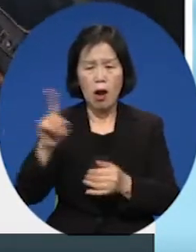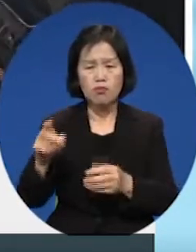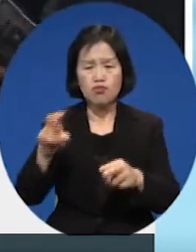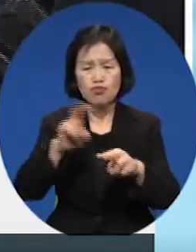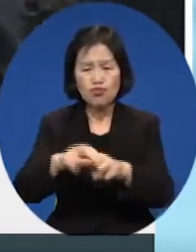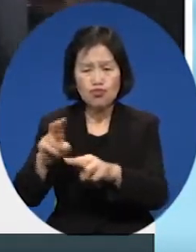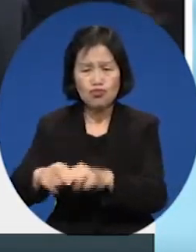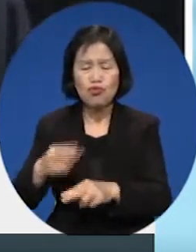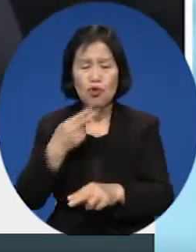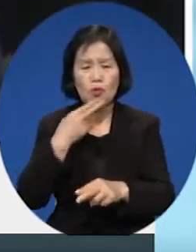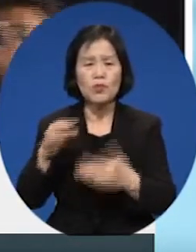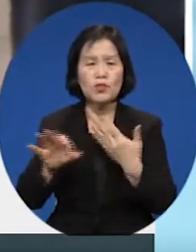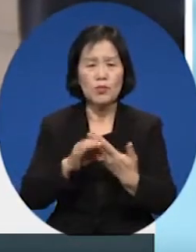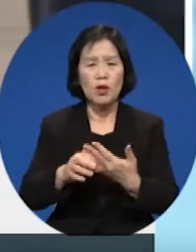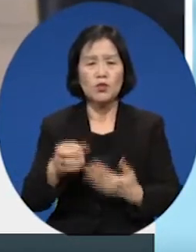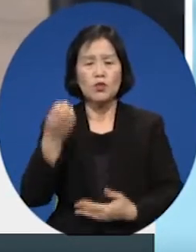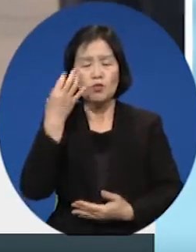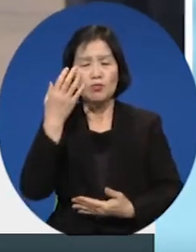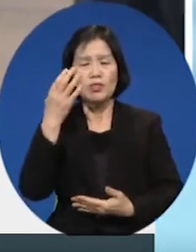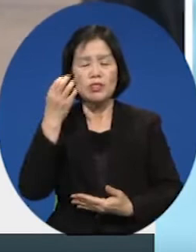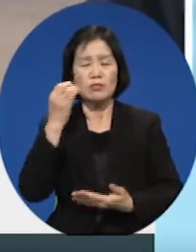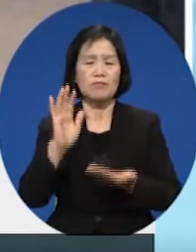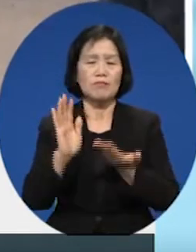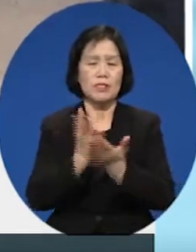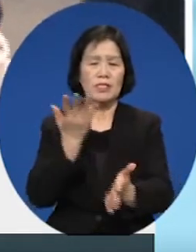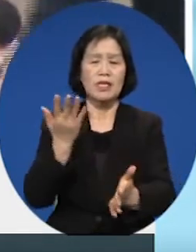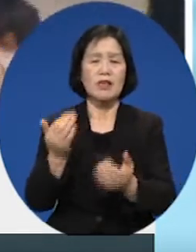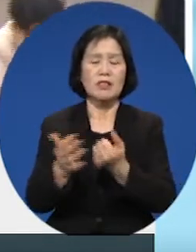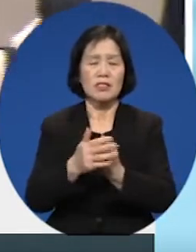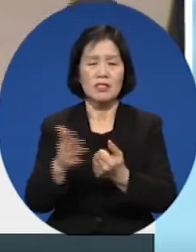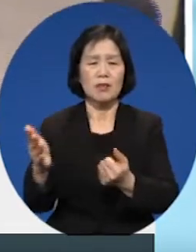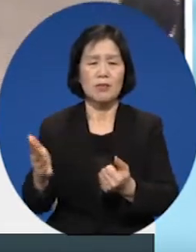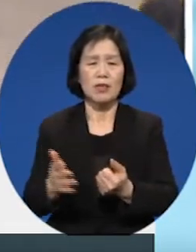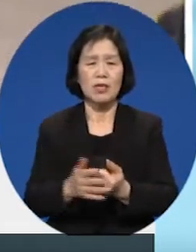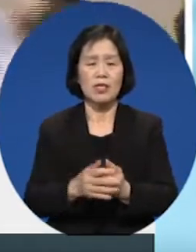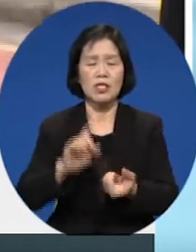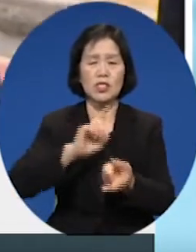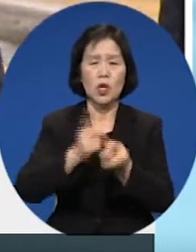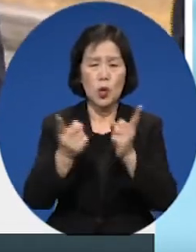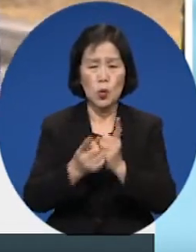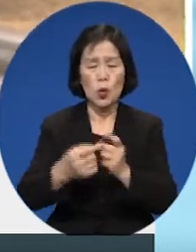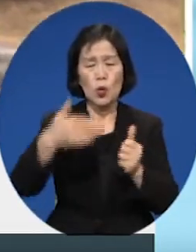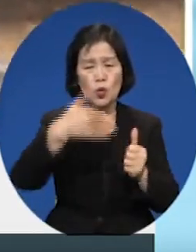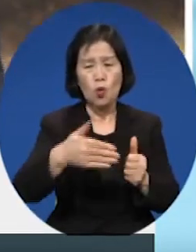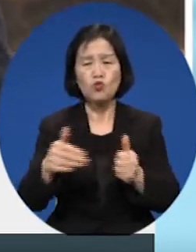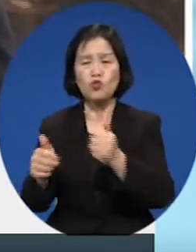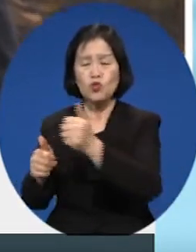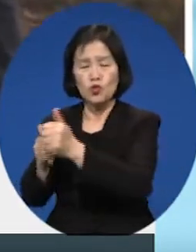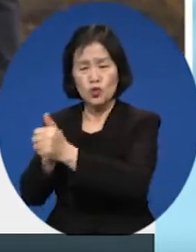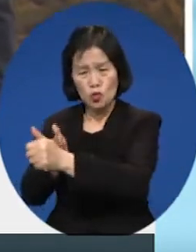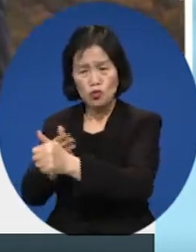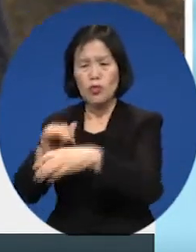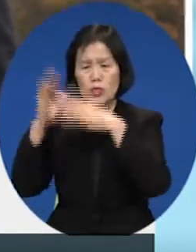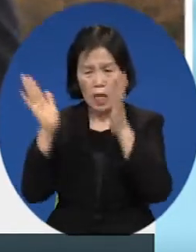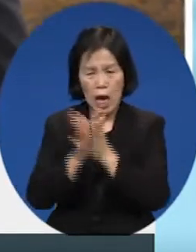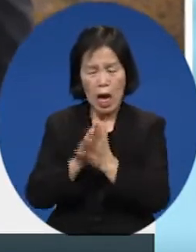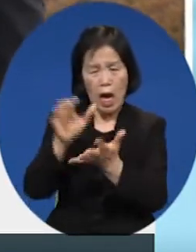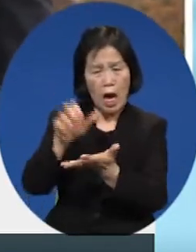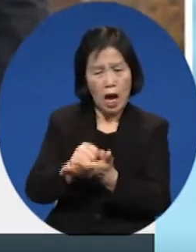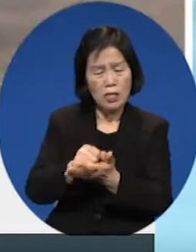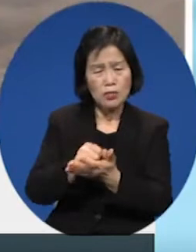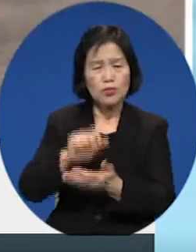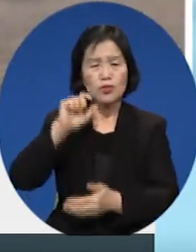쳐주는 것도 9t 이상한 모양새 잖아요 그러니까 최소한의 서로간의 요구하는 봐야 뭐 다 다양할 수 있겠는데